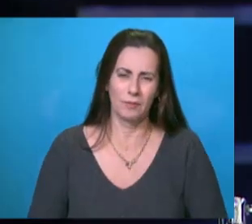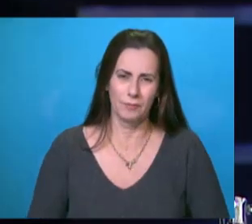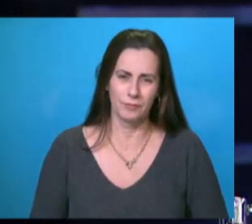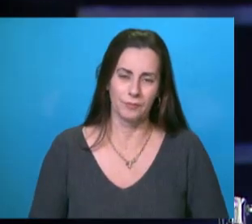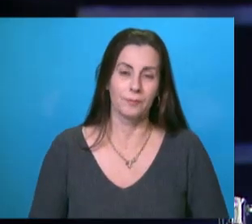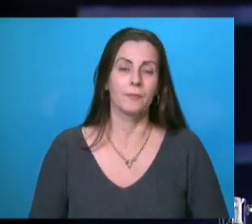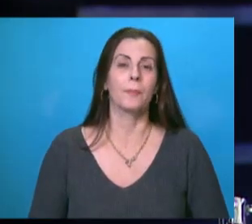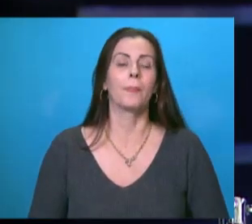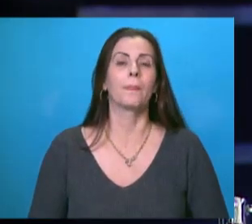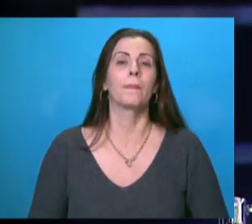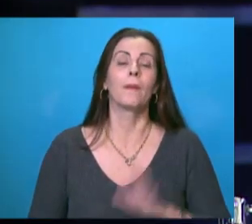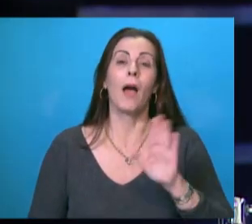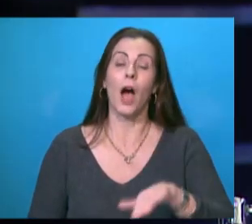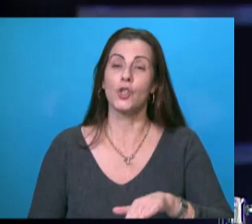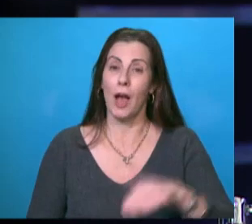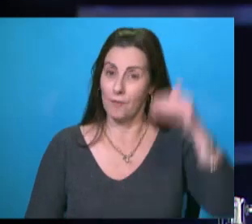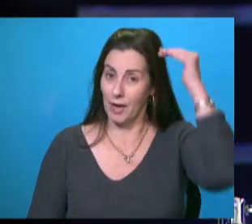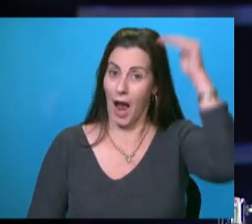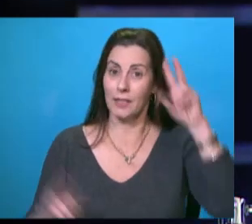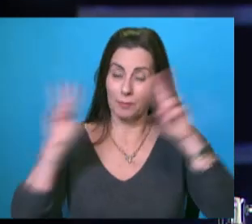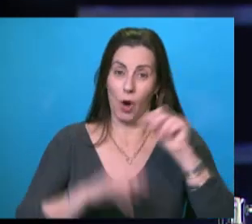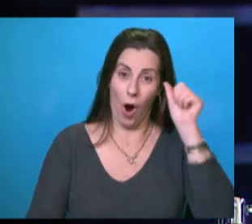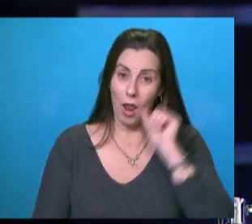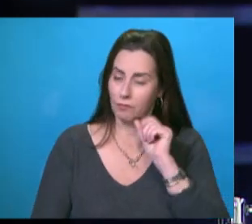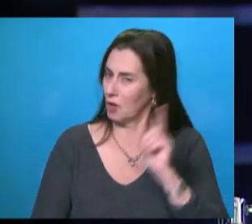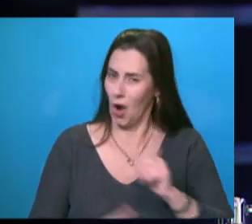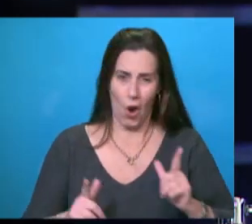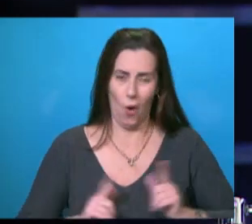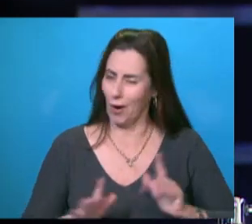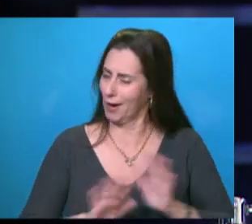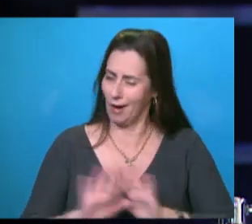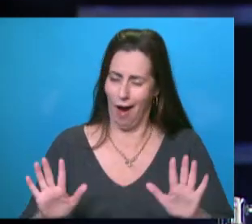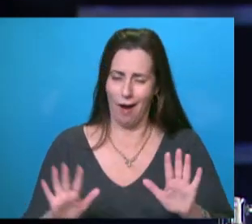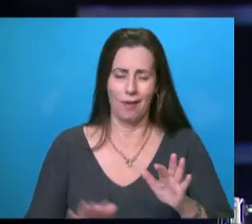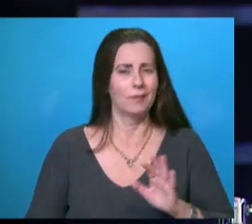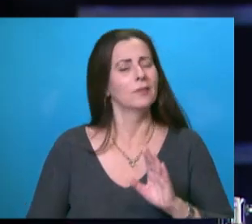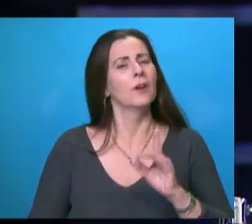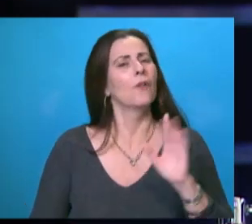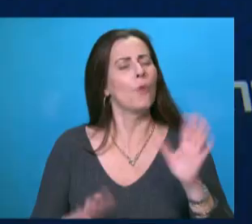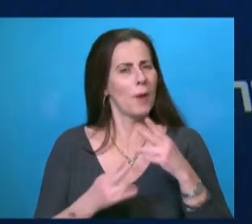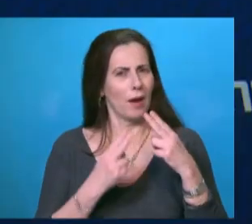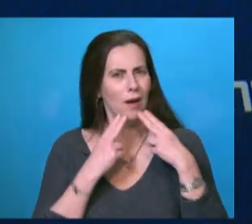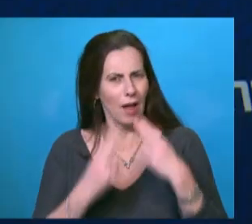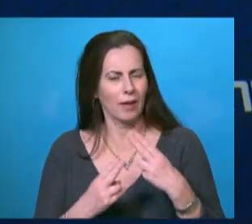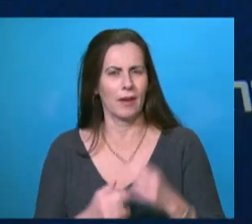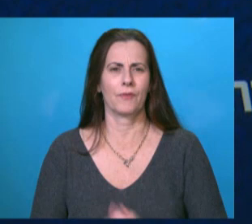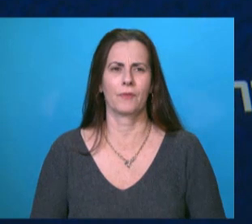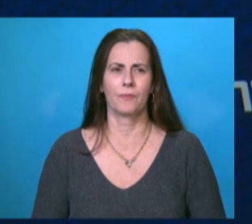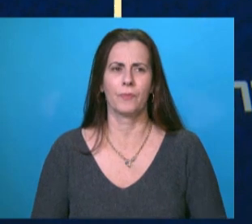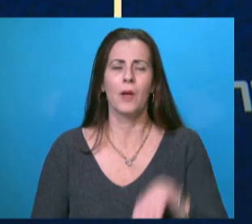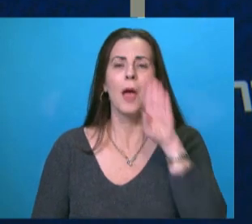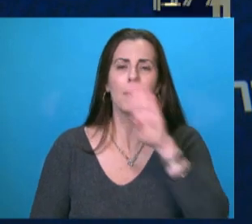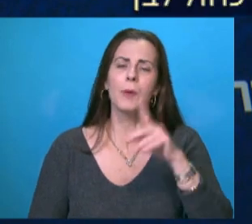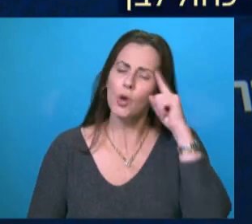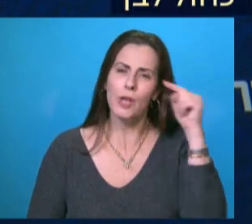יריבו הפוליטי, יושב ראש כחול לבן, בני גנץ, לא חיכה ליומו של נתניהו בבית המשפט, הוא מיהר להרשיע. נתניהו